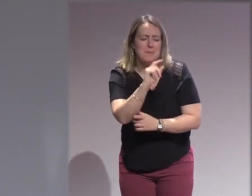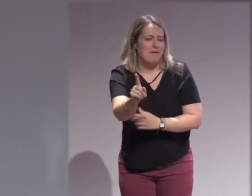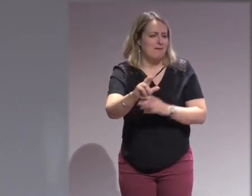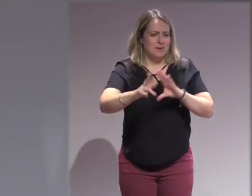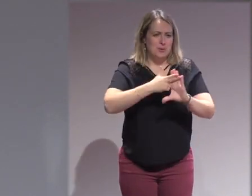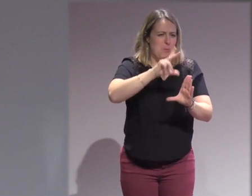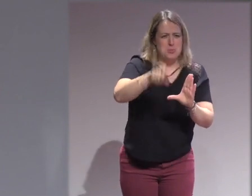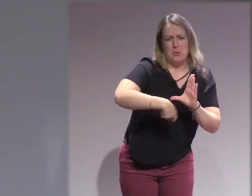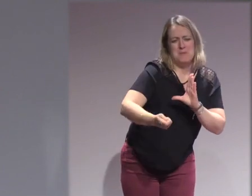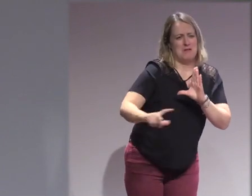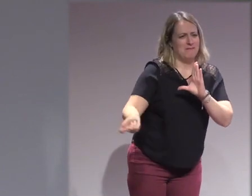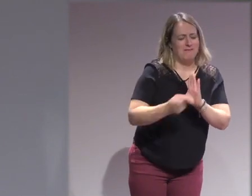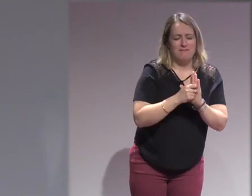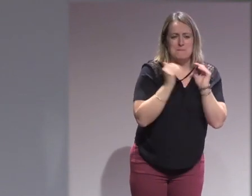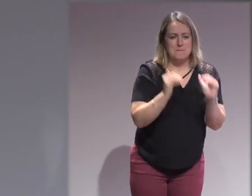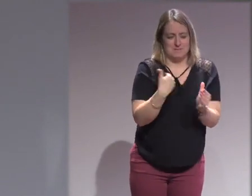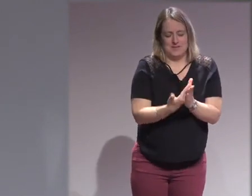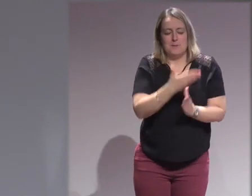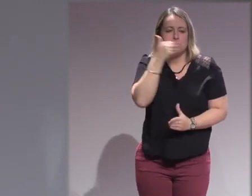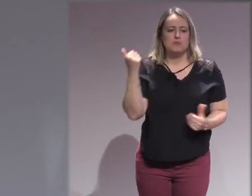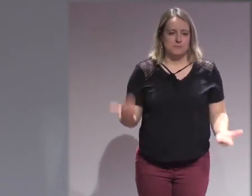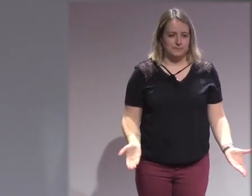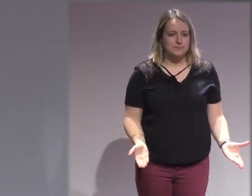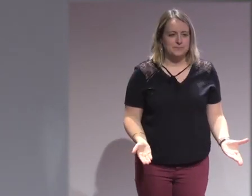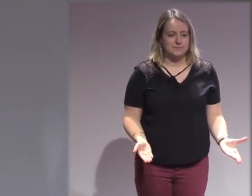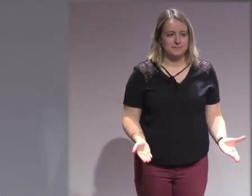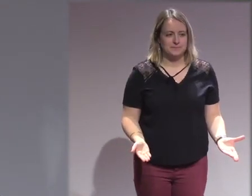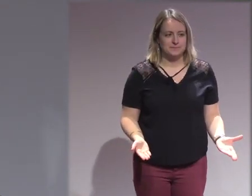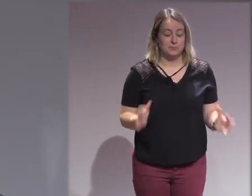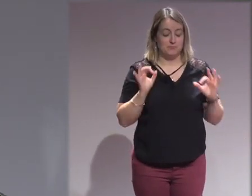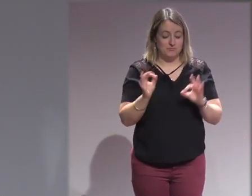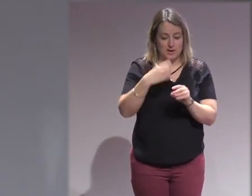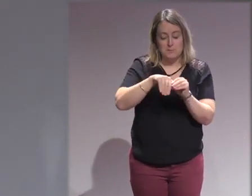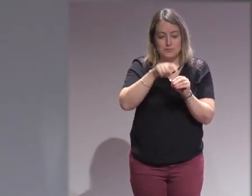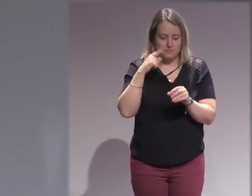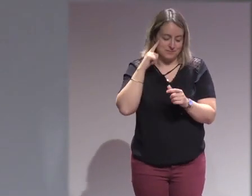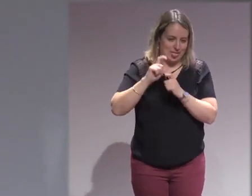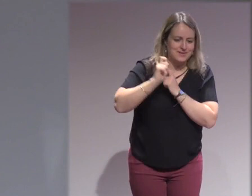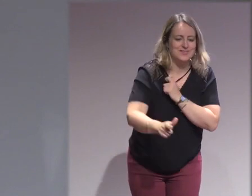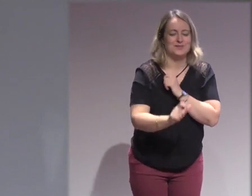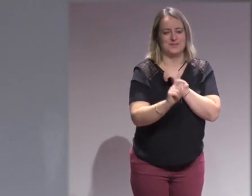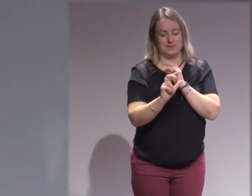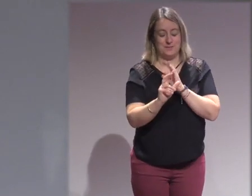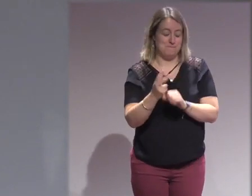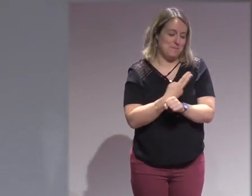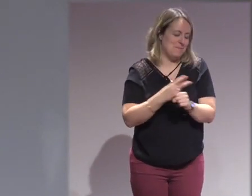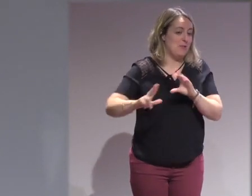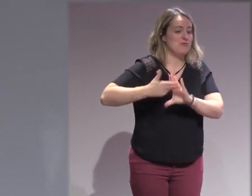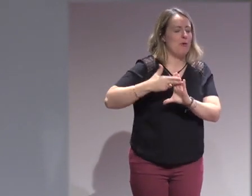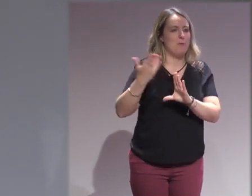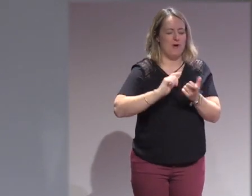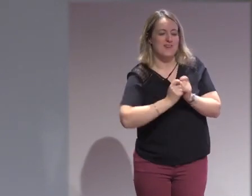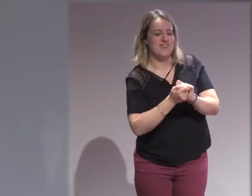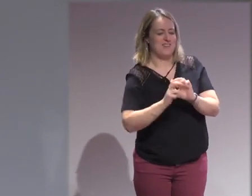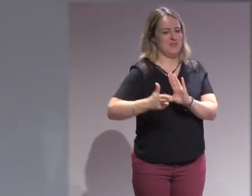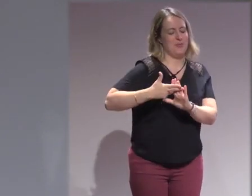catastrophique, mais en fait que ce soit plutôt ça la norme. Et puis, pour justement enchaîner sur ce qui serait bien comme norme, je